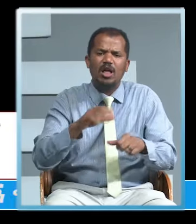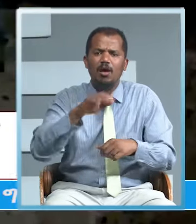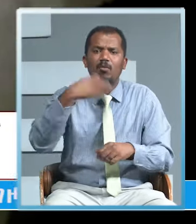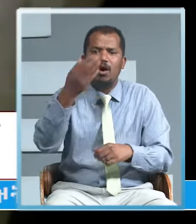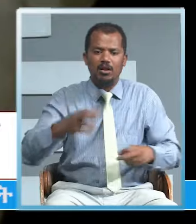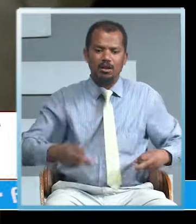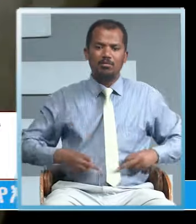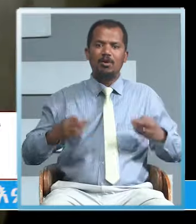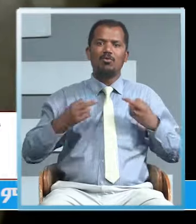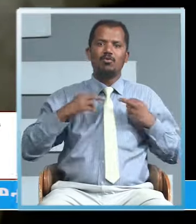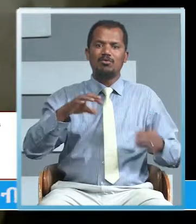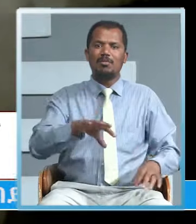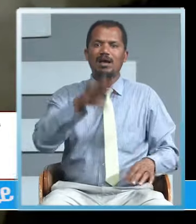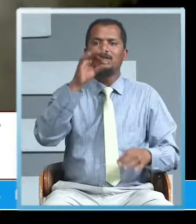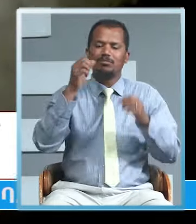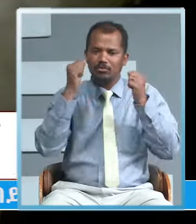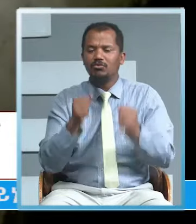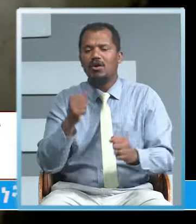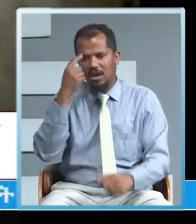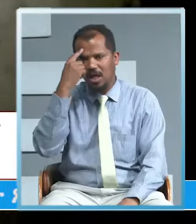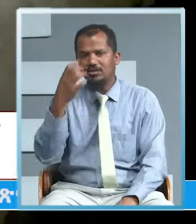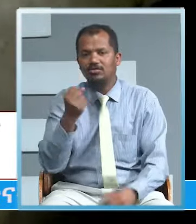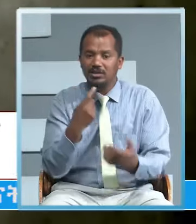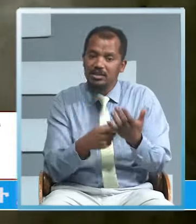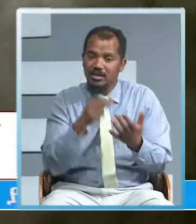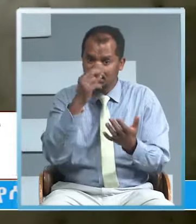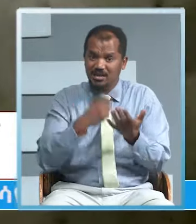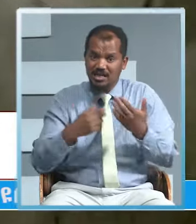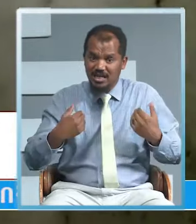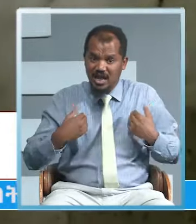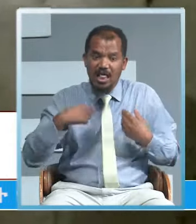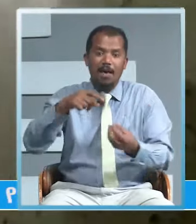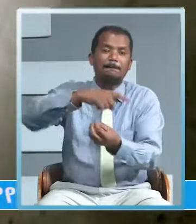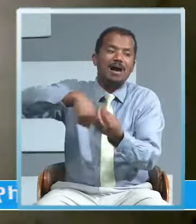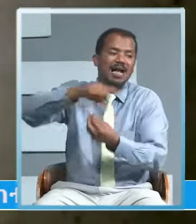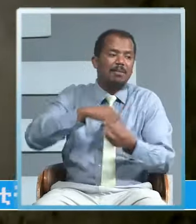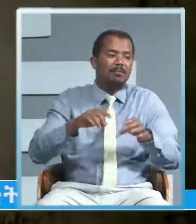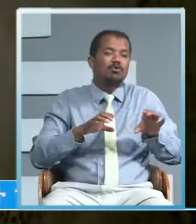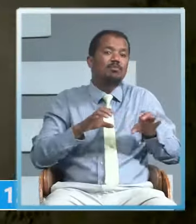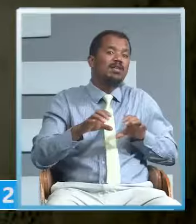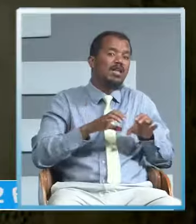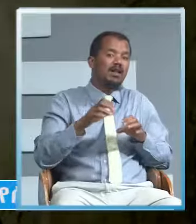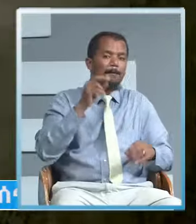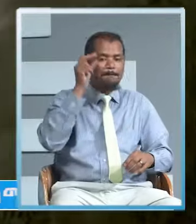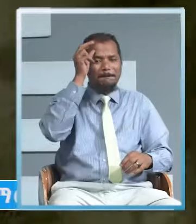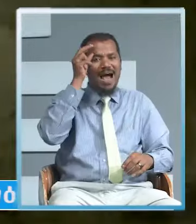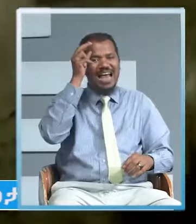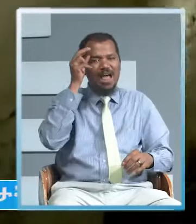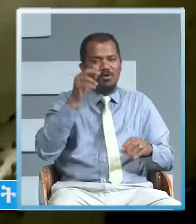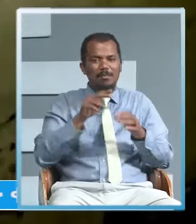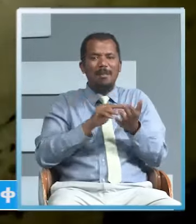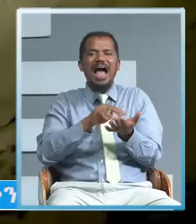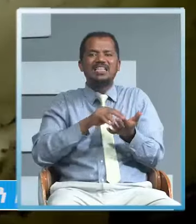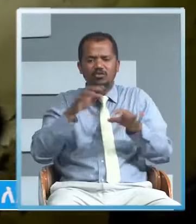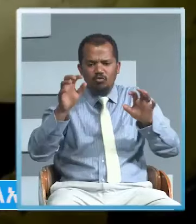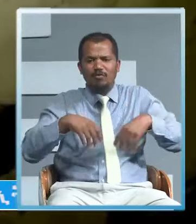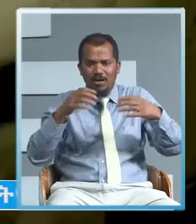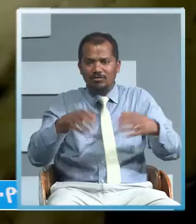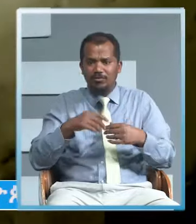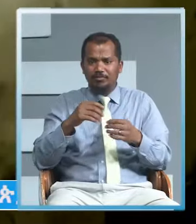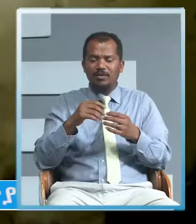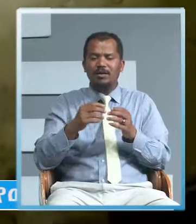በኋላ ከነ ህይወቱ ማትረፍ መቻሉንም አስታውሰዋል። ይህ በእንዲህ ያለም በአካባቢው የሚደረጉ ባህላዊ የማዕድን